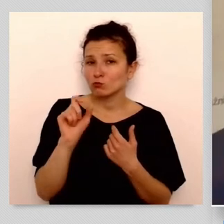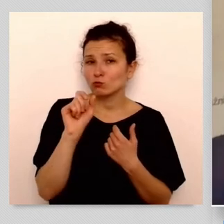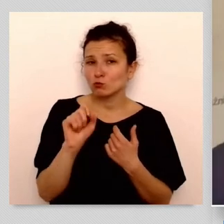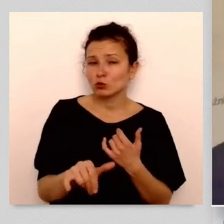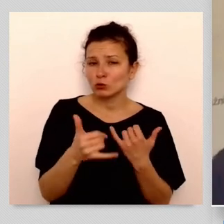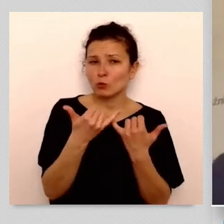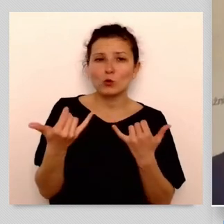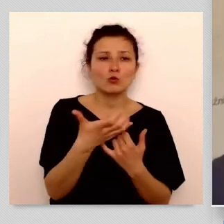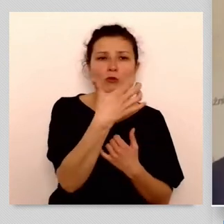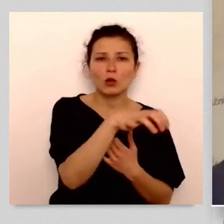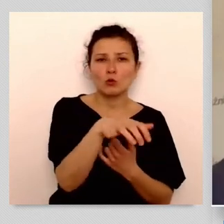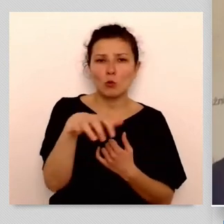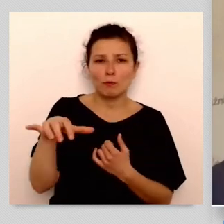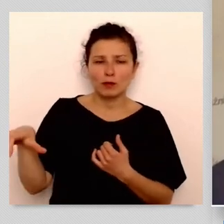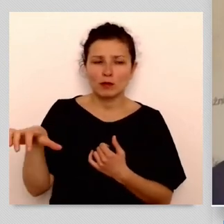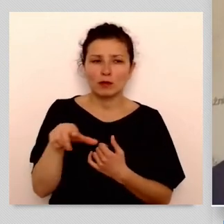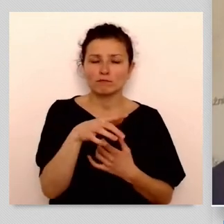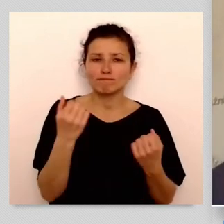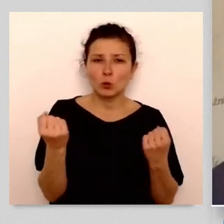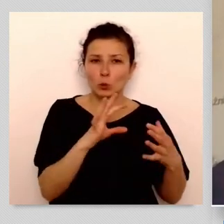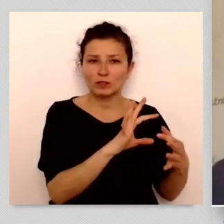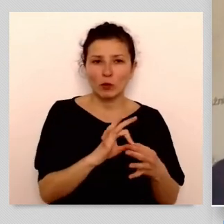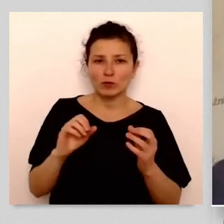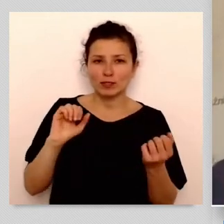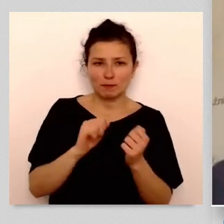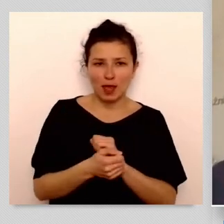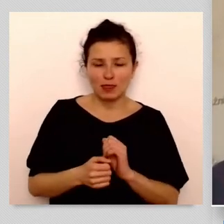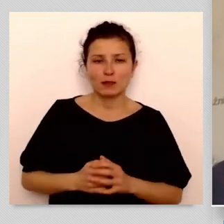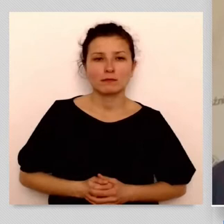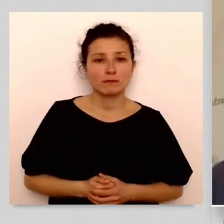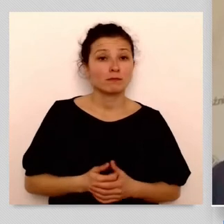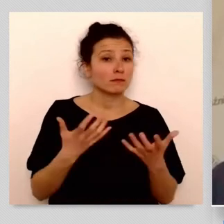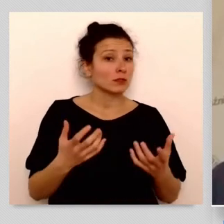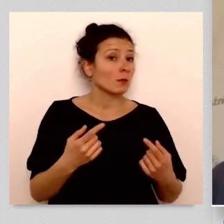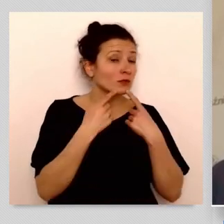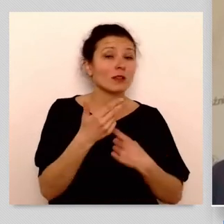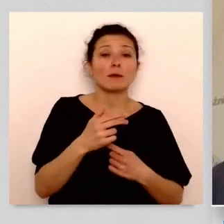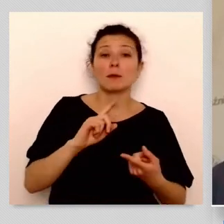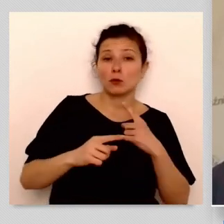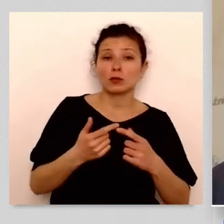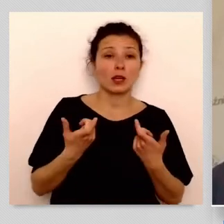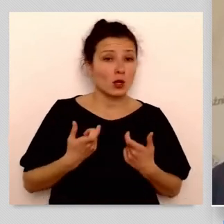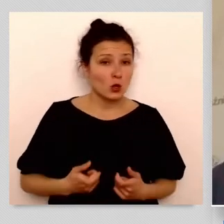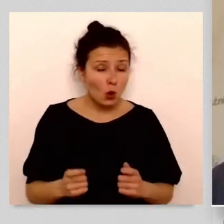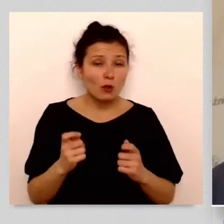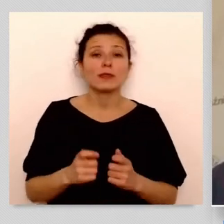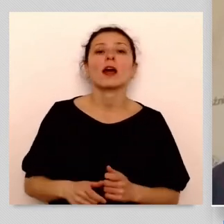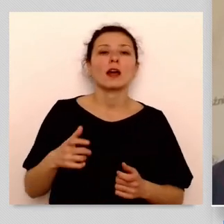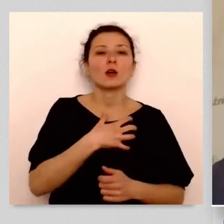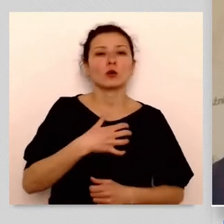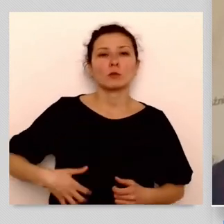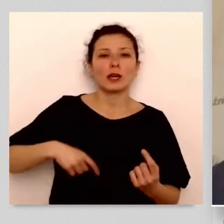są różne sektory, które mają ścisły związek z tymi zmianami. Chciałbym tutaj powiedzieć o polityce rolnej, gospodarce w obiegu